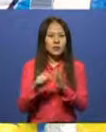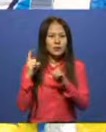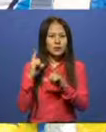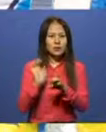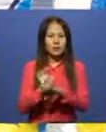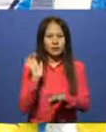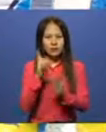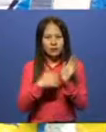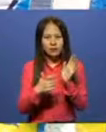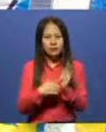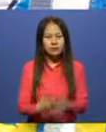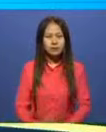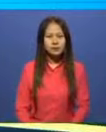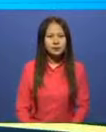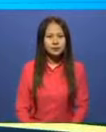соны Қарағандыға жібердік.